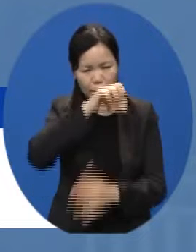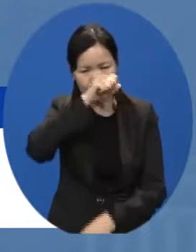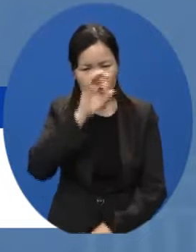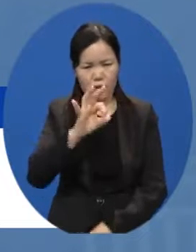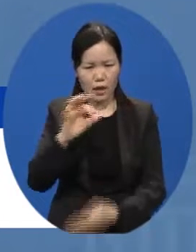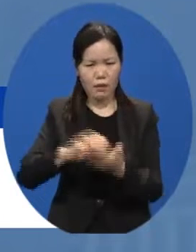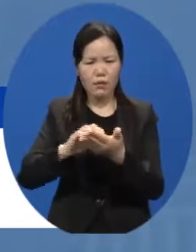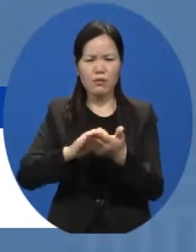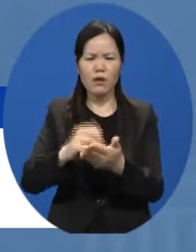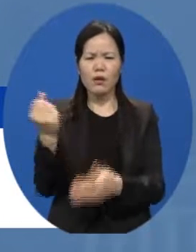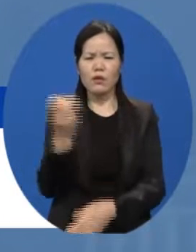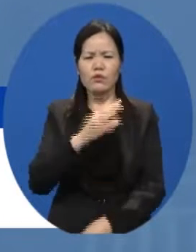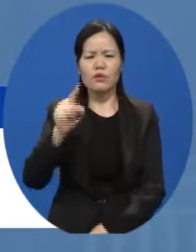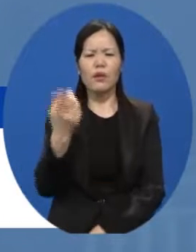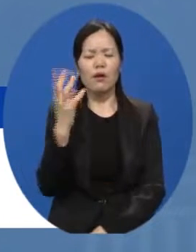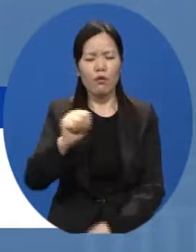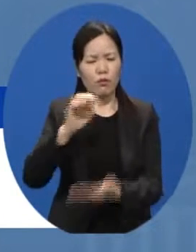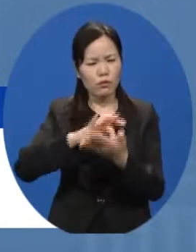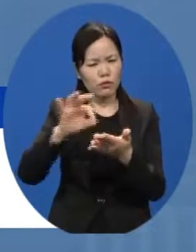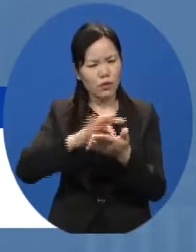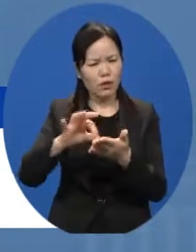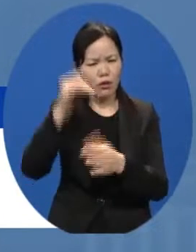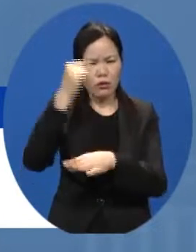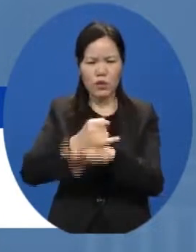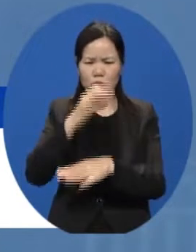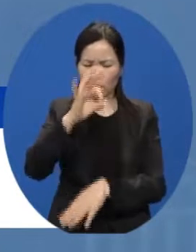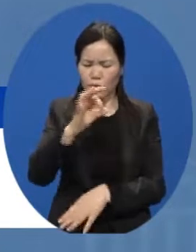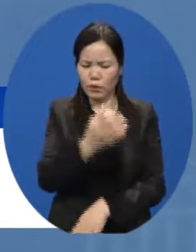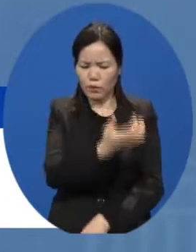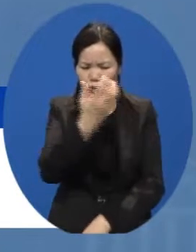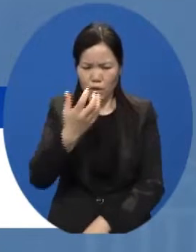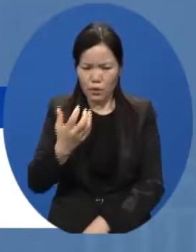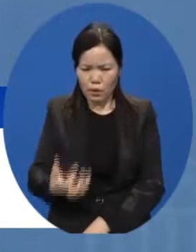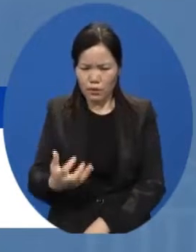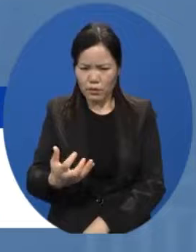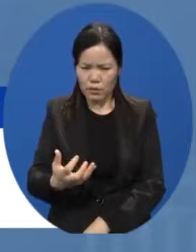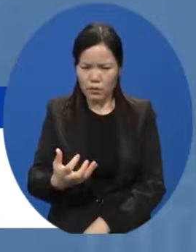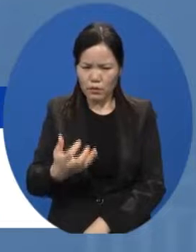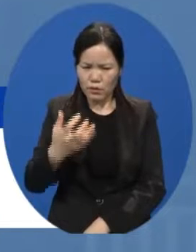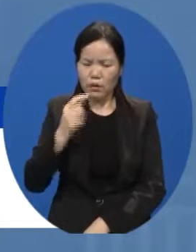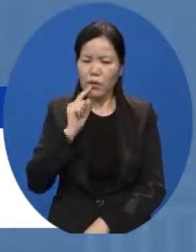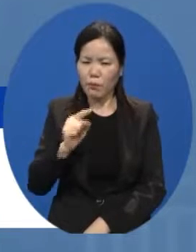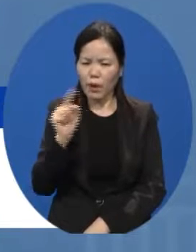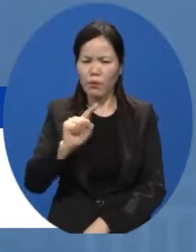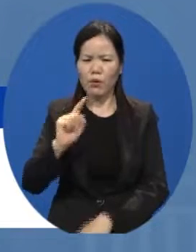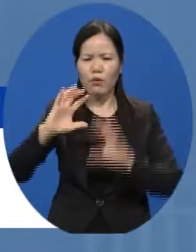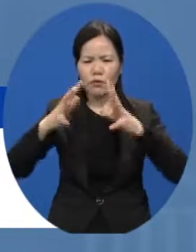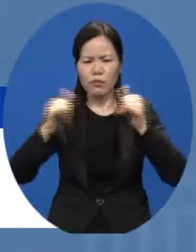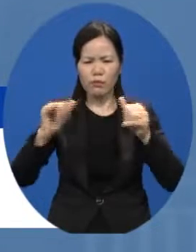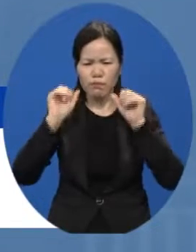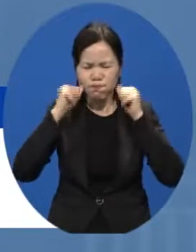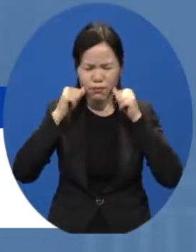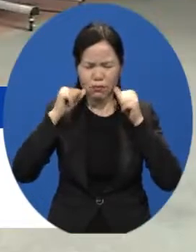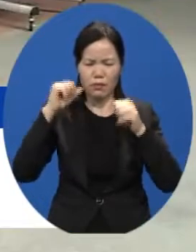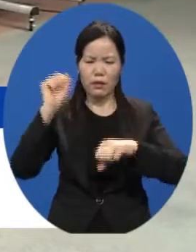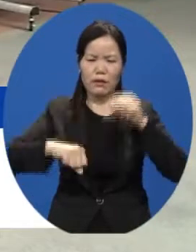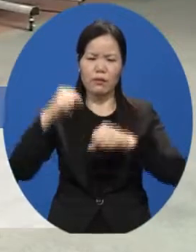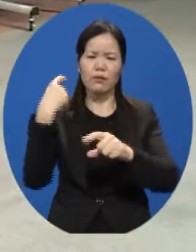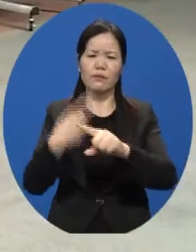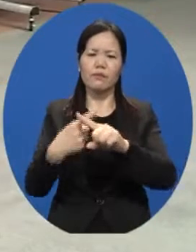계산하여 수백억만 소요되어 최소 비용으로 이전하겠다는 것은 국민을 기만하는